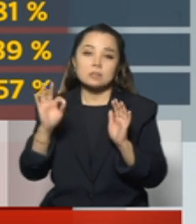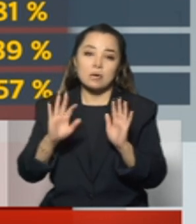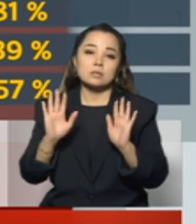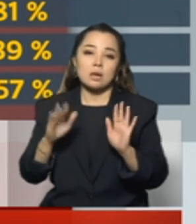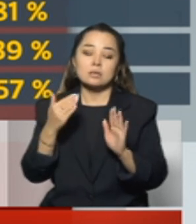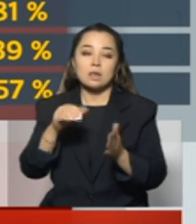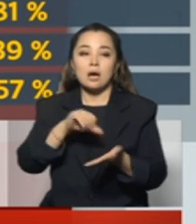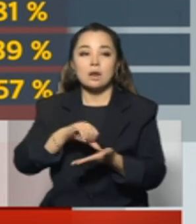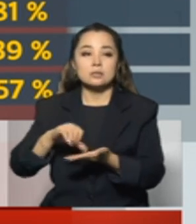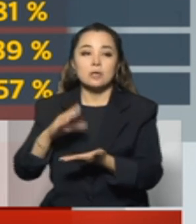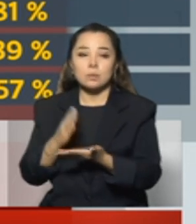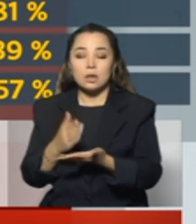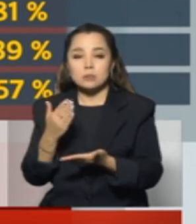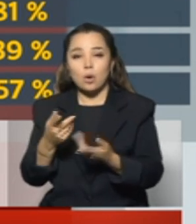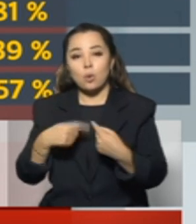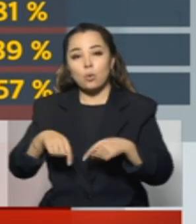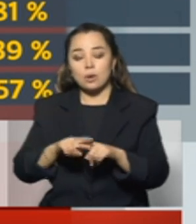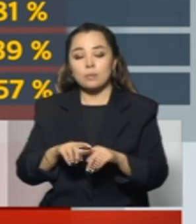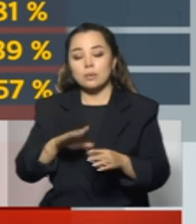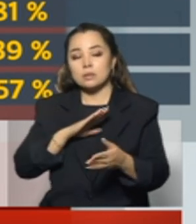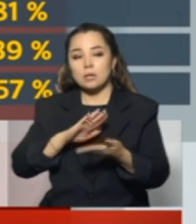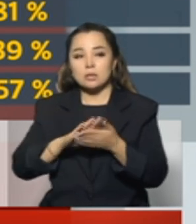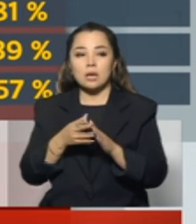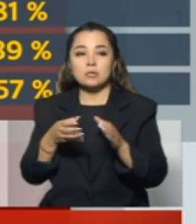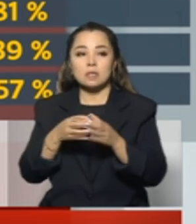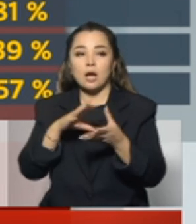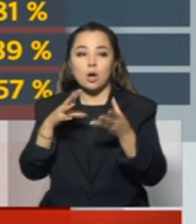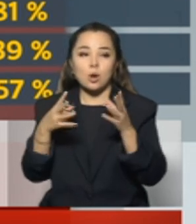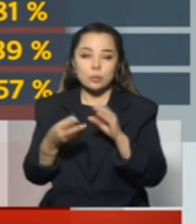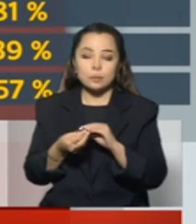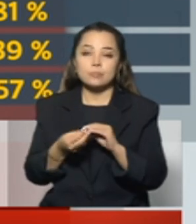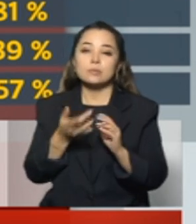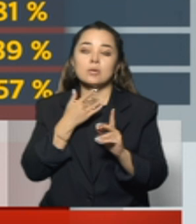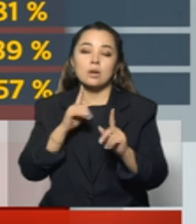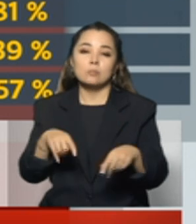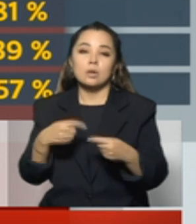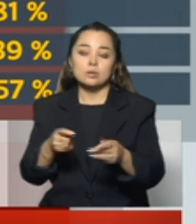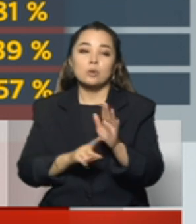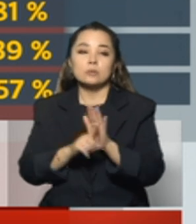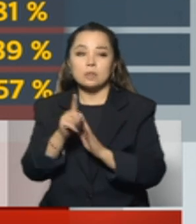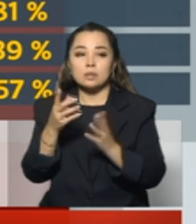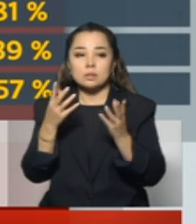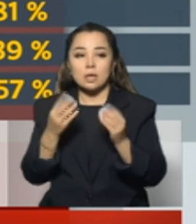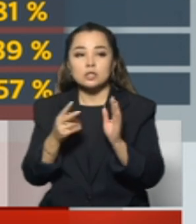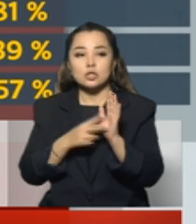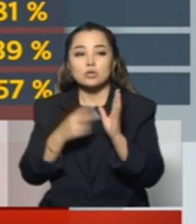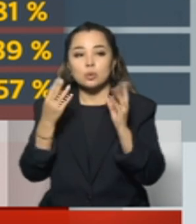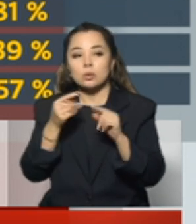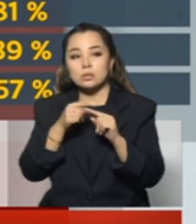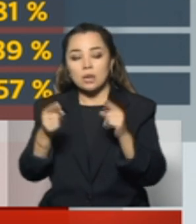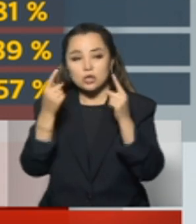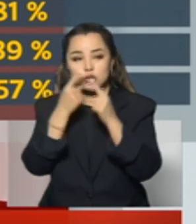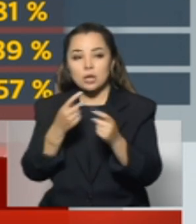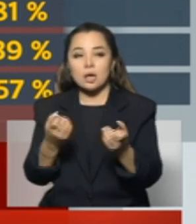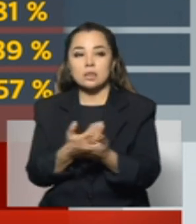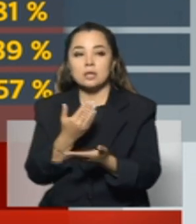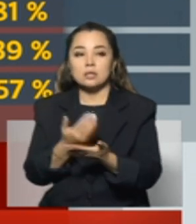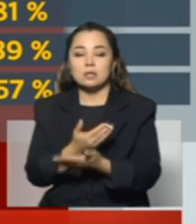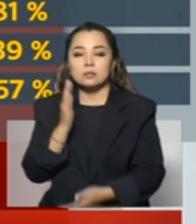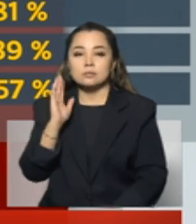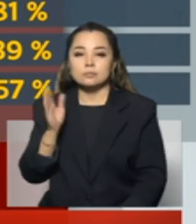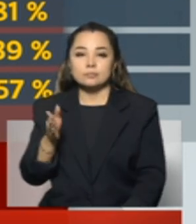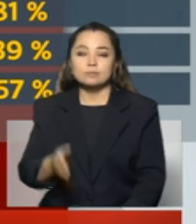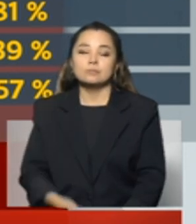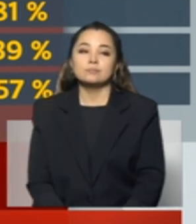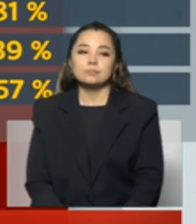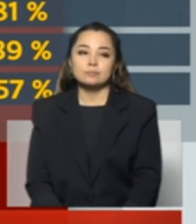25,39% ғана қатысқан. Ал қоғамдық науқанның жалпы нәтижесі дауыс берген күннен бастап 7 күн ішінде жарияланады.